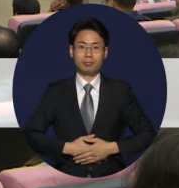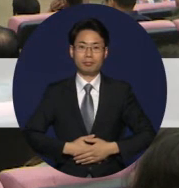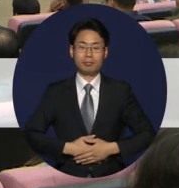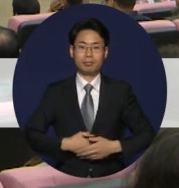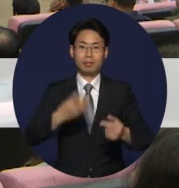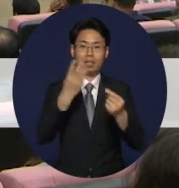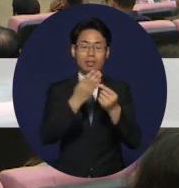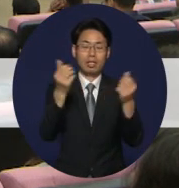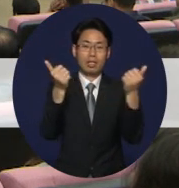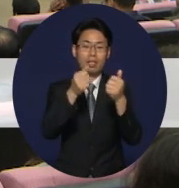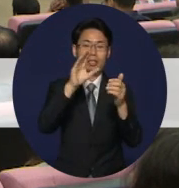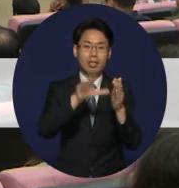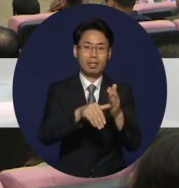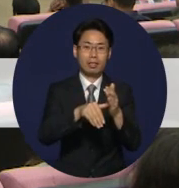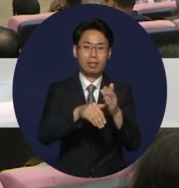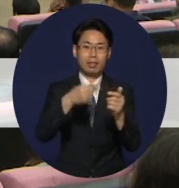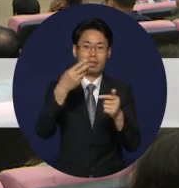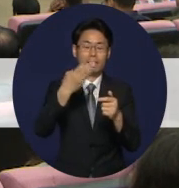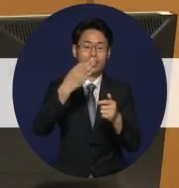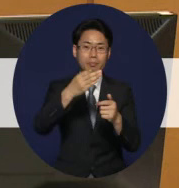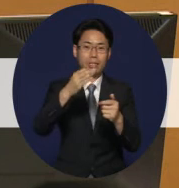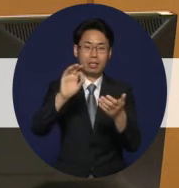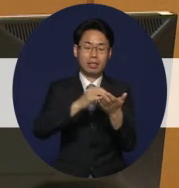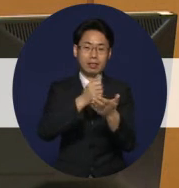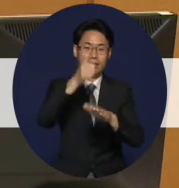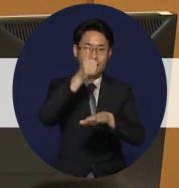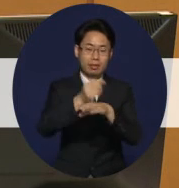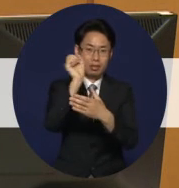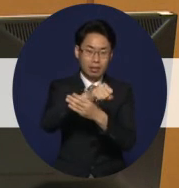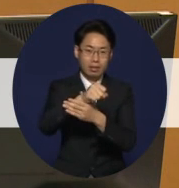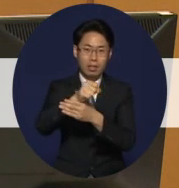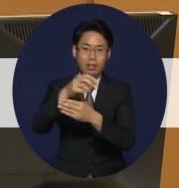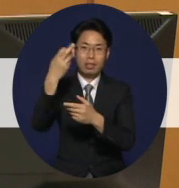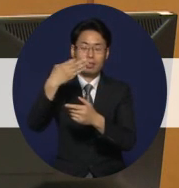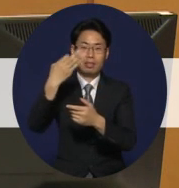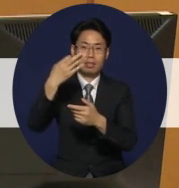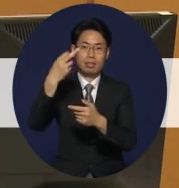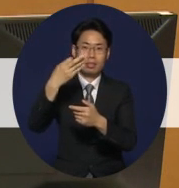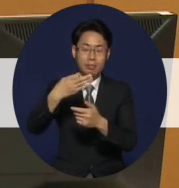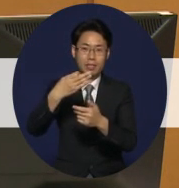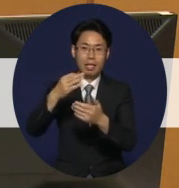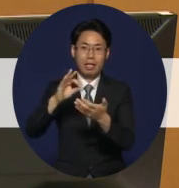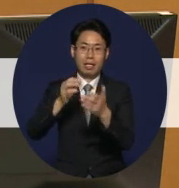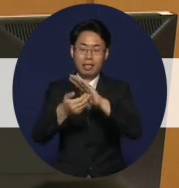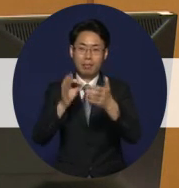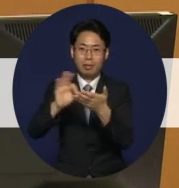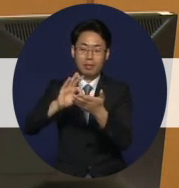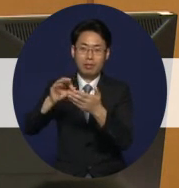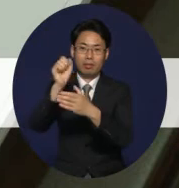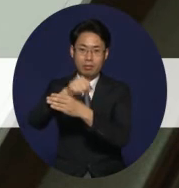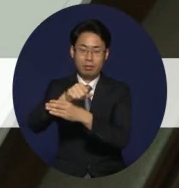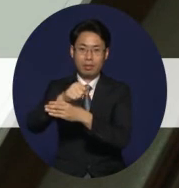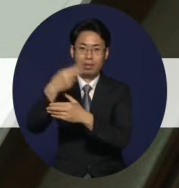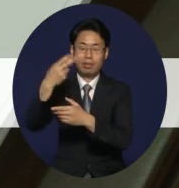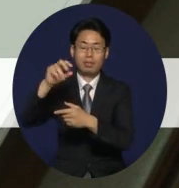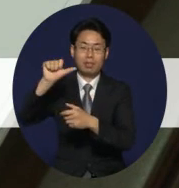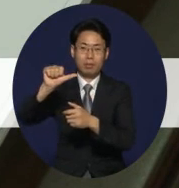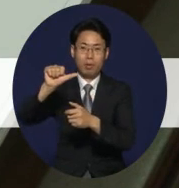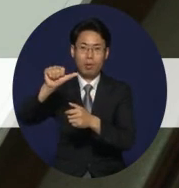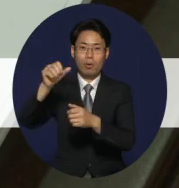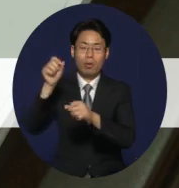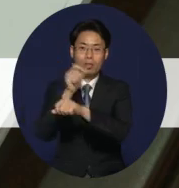이날 4차 본회의에서는 2014년도 세입세출결산 승인의 건, 2014년도 예비비 지출 승인의 건,